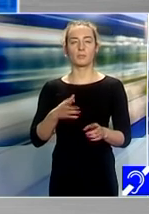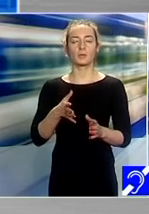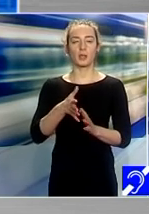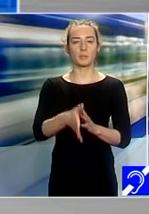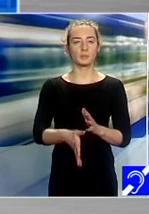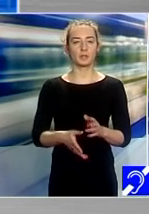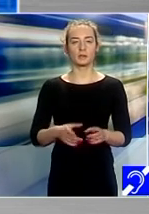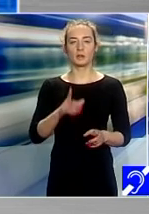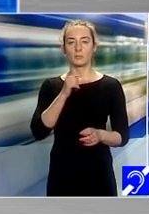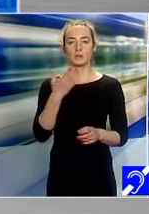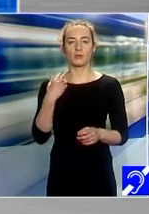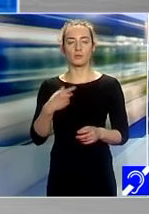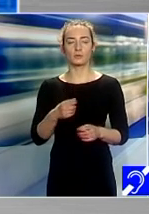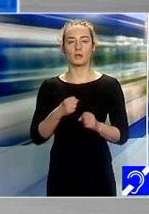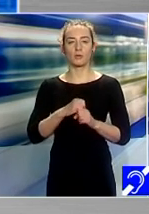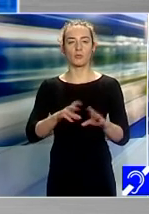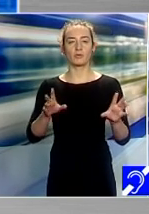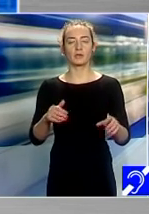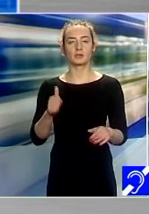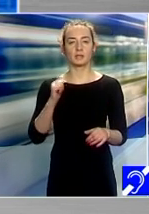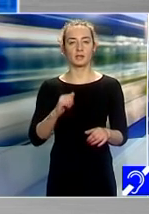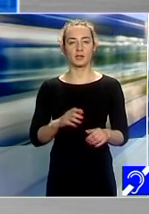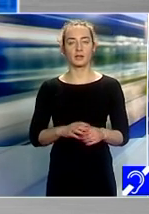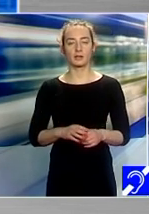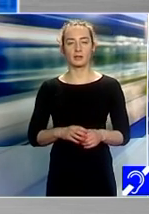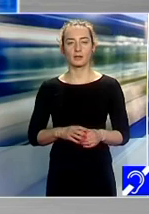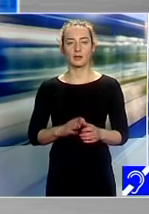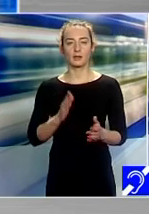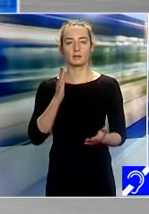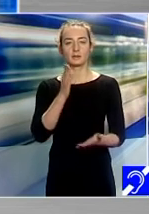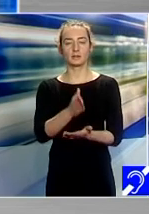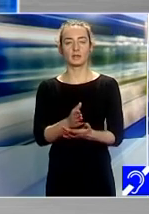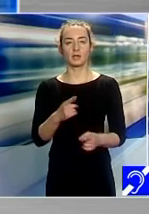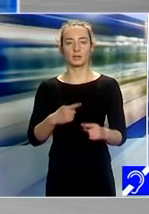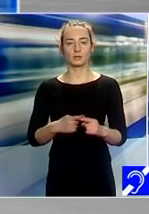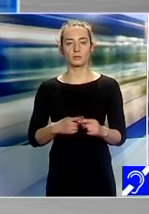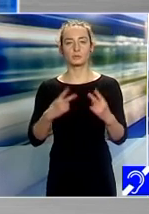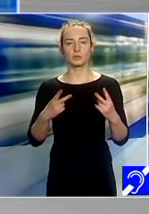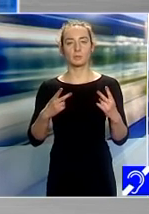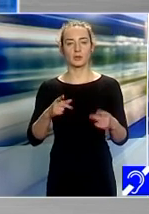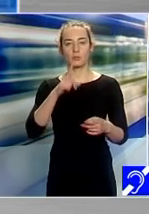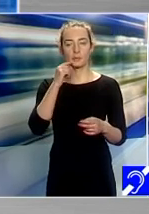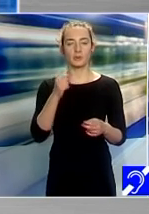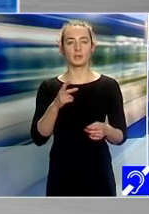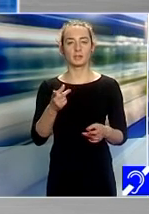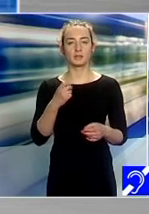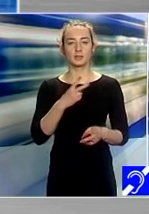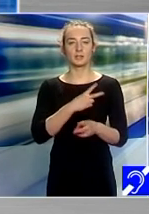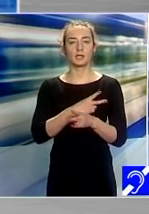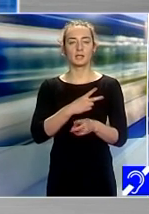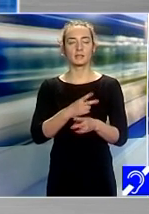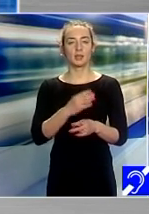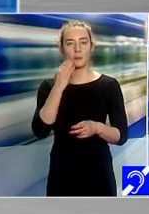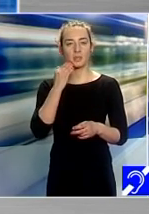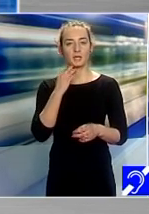fost invitați la un simpozium, o conferință, în care am fost în direct practic cu cel mai important om din Statele Unite care se ocupă